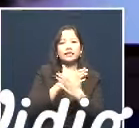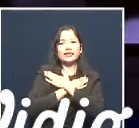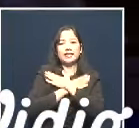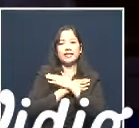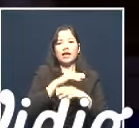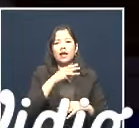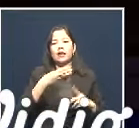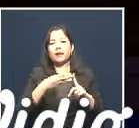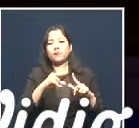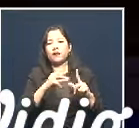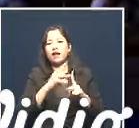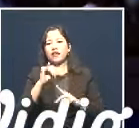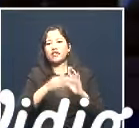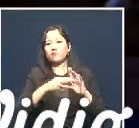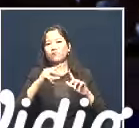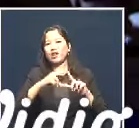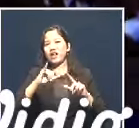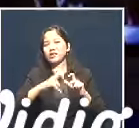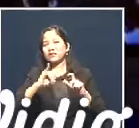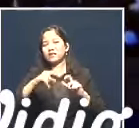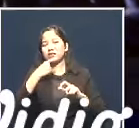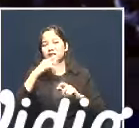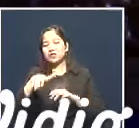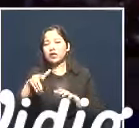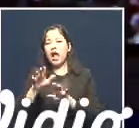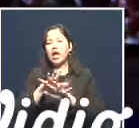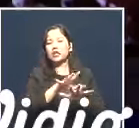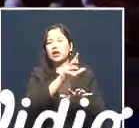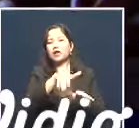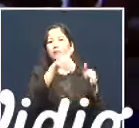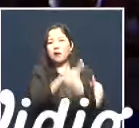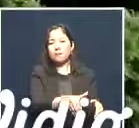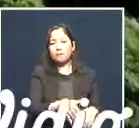kecelakaan helikopter ke pemakaman. Informasinya mengawali kilas mancanegara.